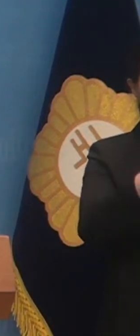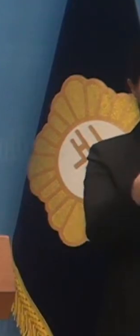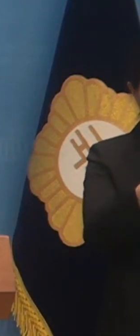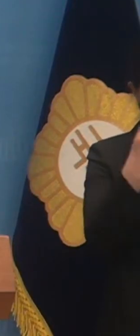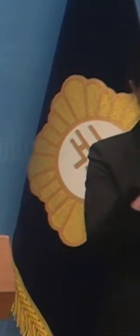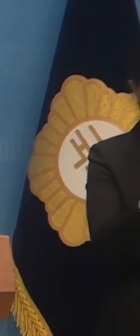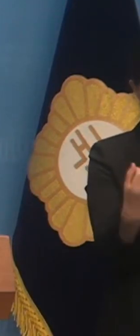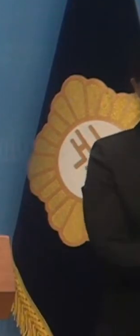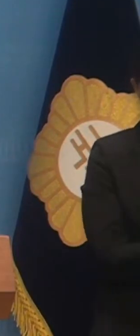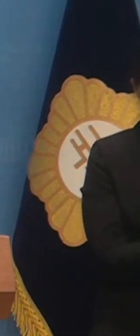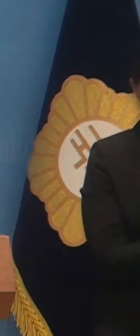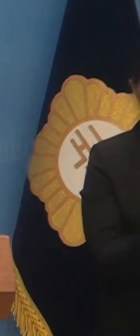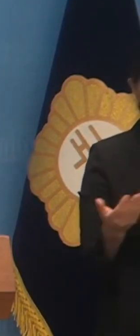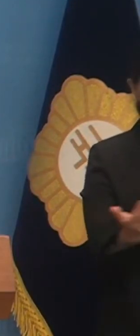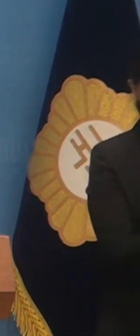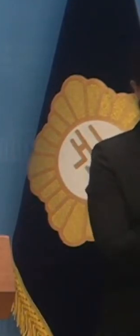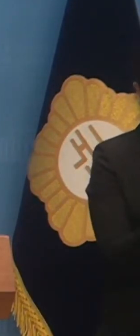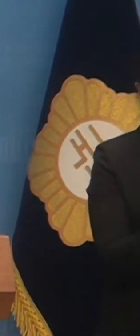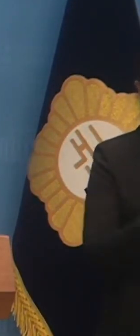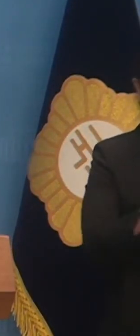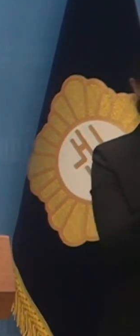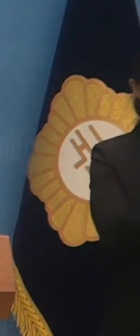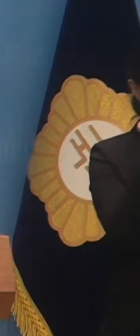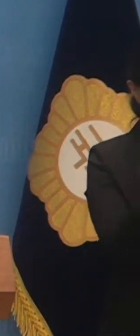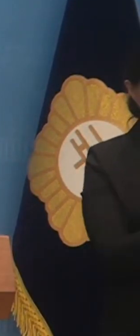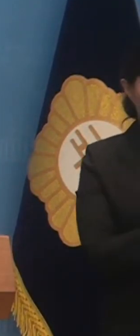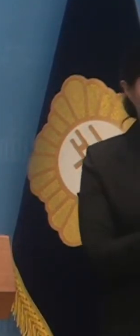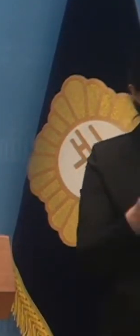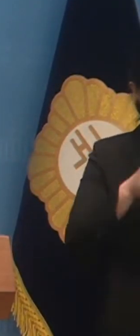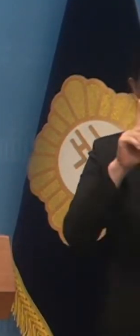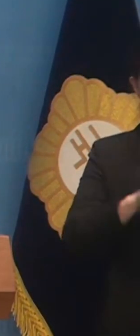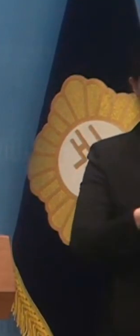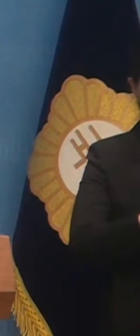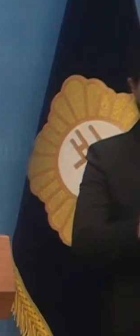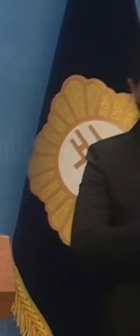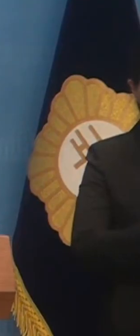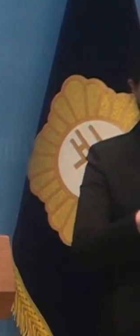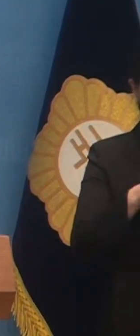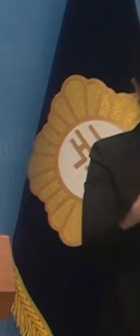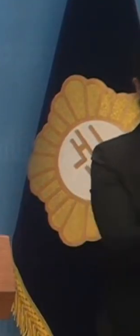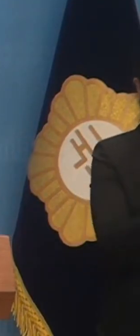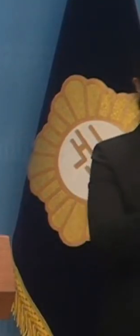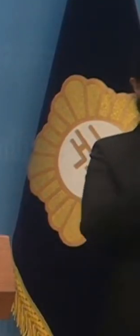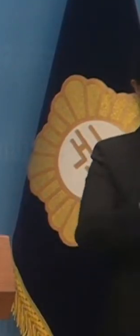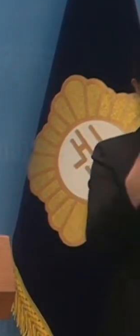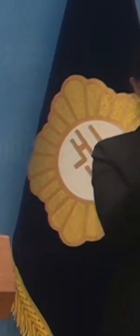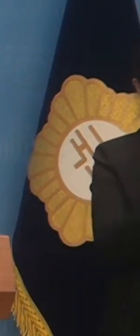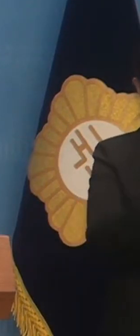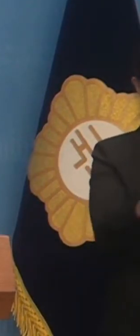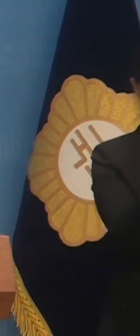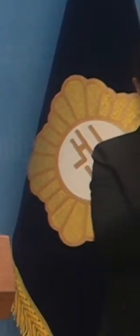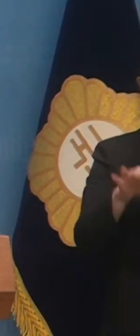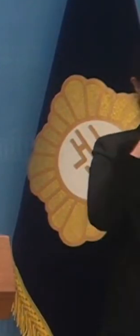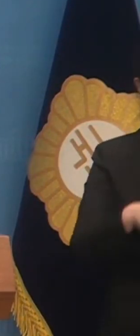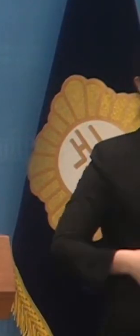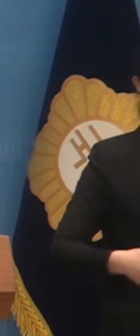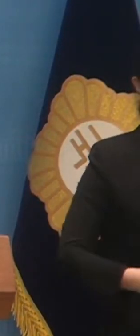2026년 최저임금은 노동계와 시민사회가 요구하는 대로 시급 11,500원으로 인상되어야